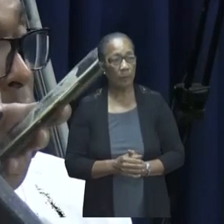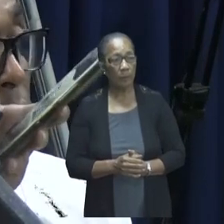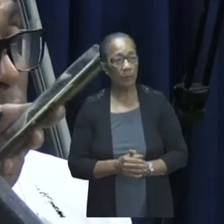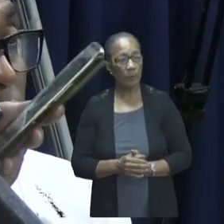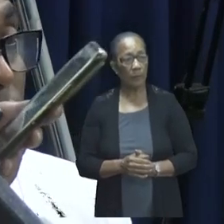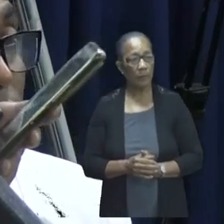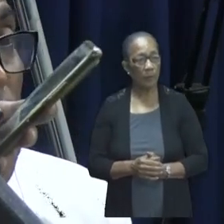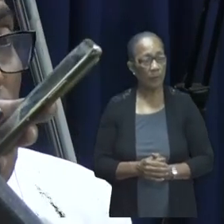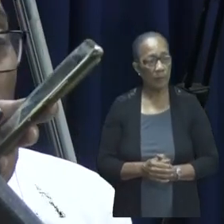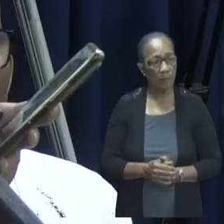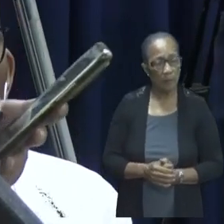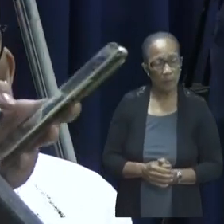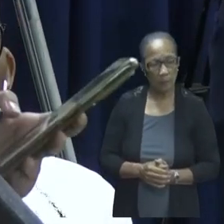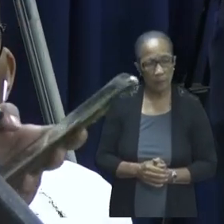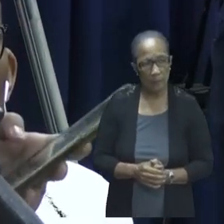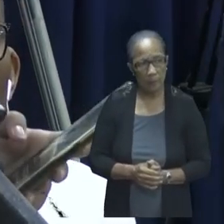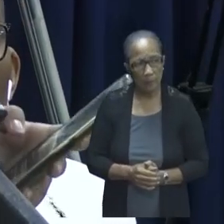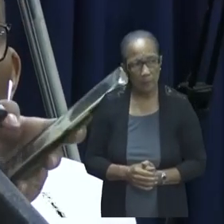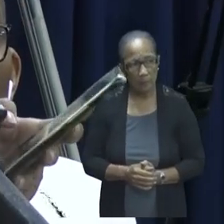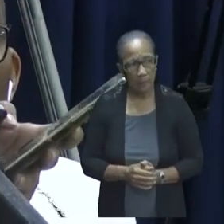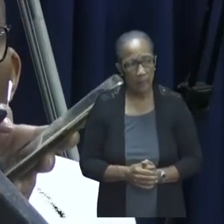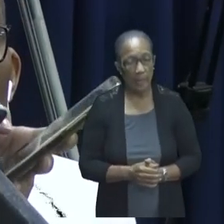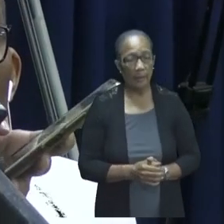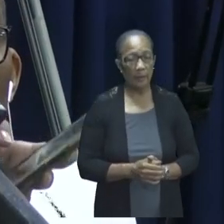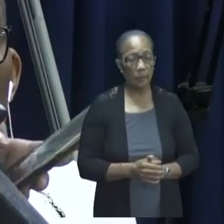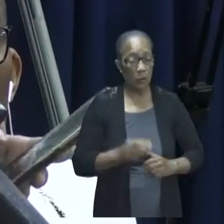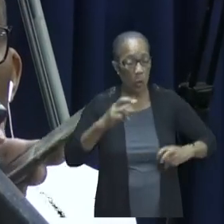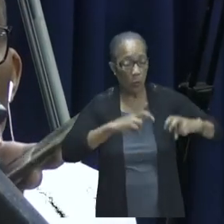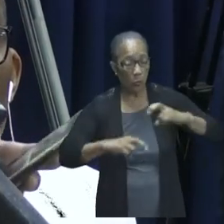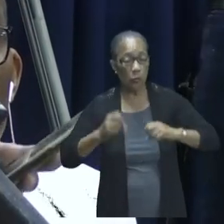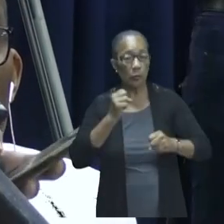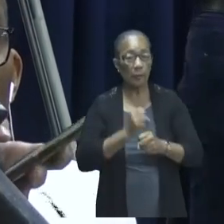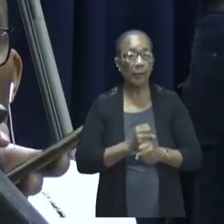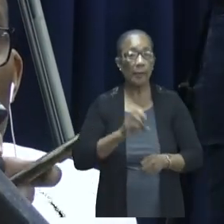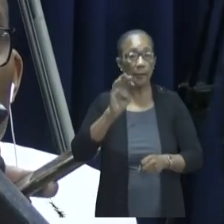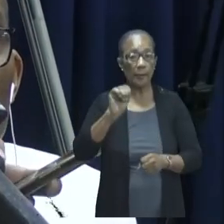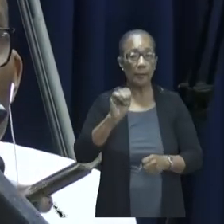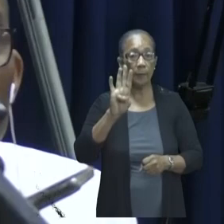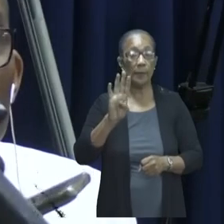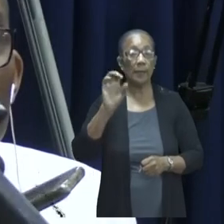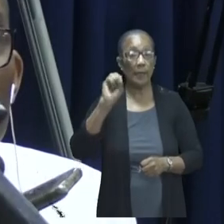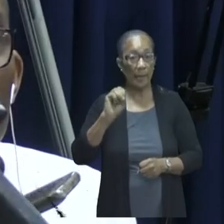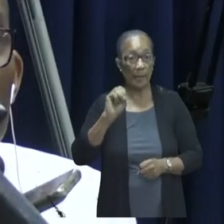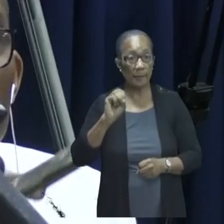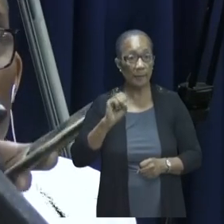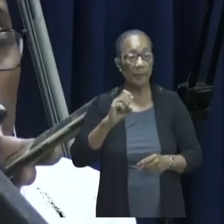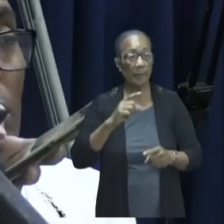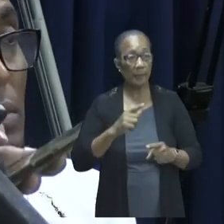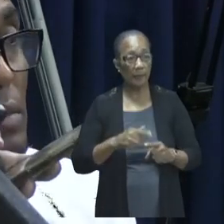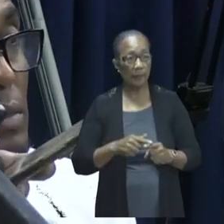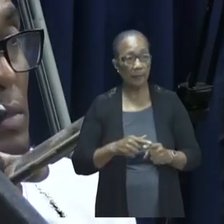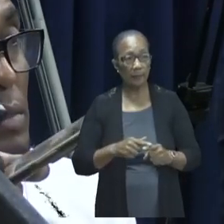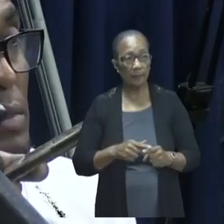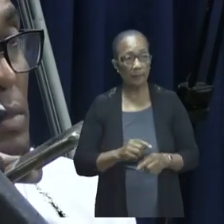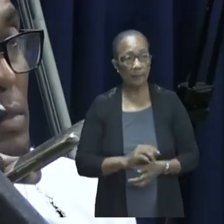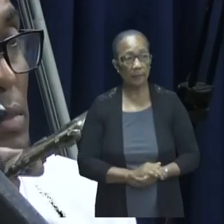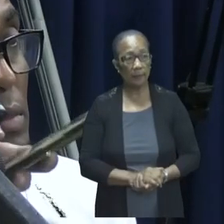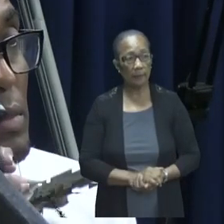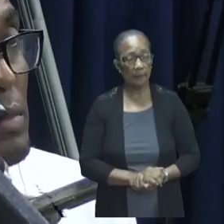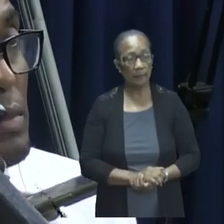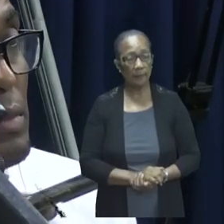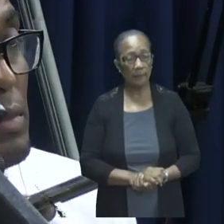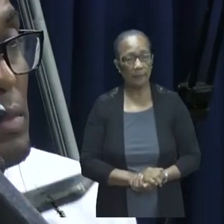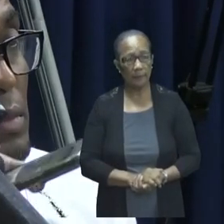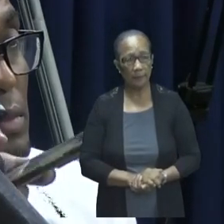doorlichting gedaan van eps en ze hebben aangegeven dus dat dit naar die voor veel goedkoper aangeboden kunnen worden aan eps